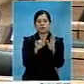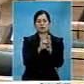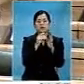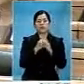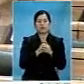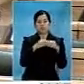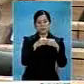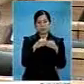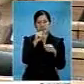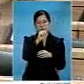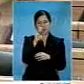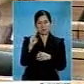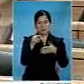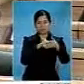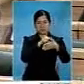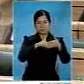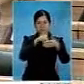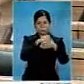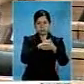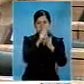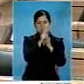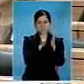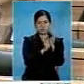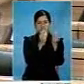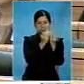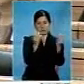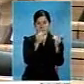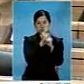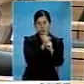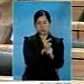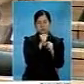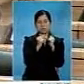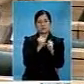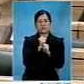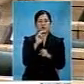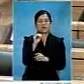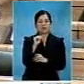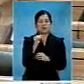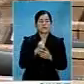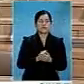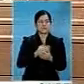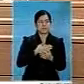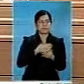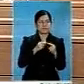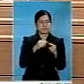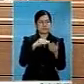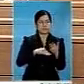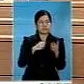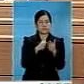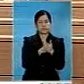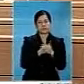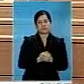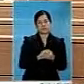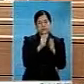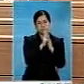ที่มาจากการเลือกตั้งตามรัฐธรรมนูญ2540ก็น่าเสียดายนะครับรัฐธรรมนูญฉบับนั้นใช้มา